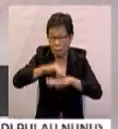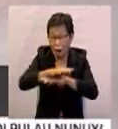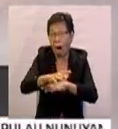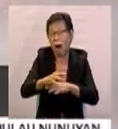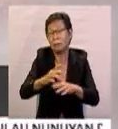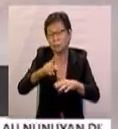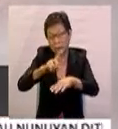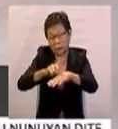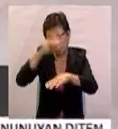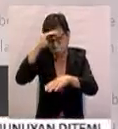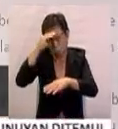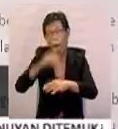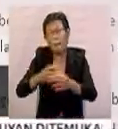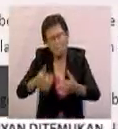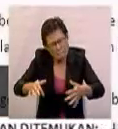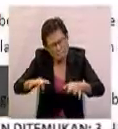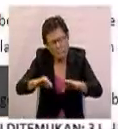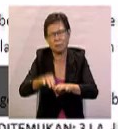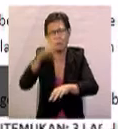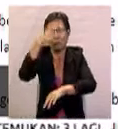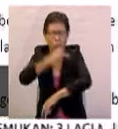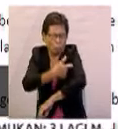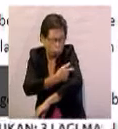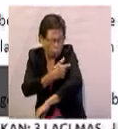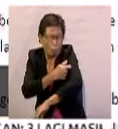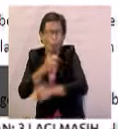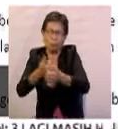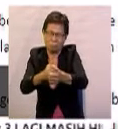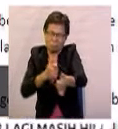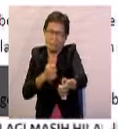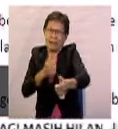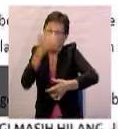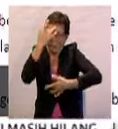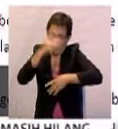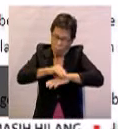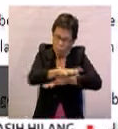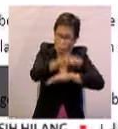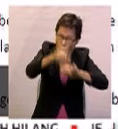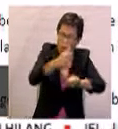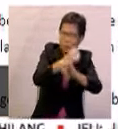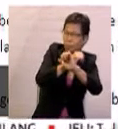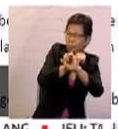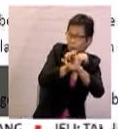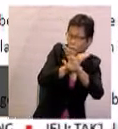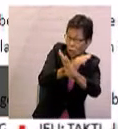penting pemberian imunisasi bagi mengelak penyakit berjangkit yang boleh dicegah oleh